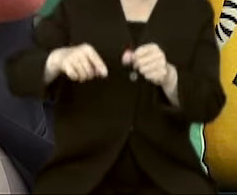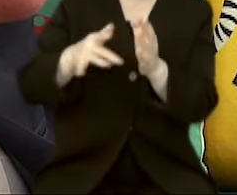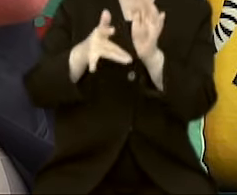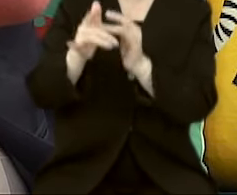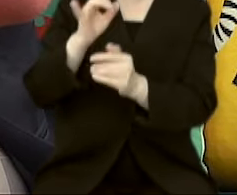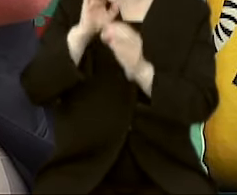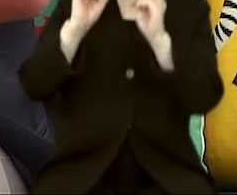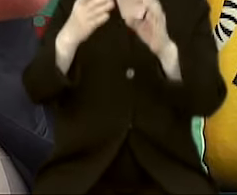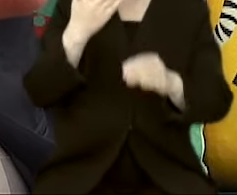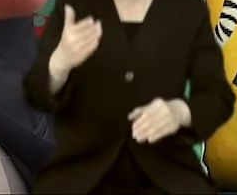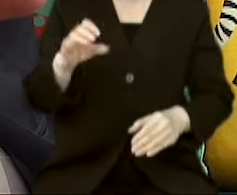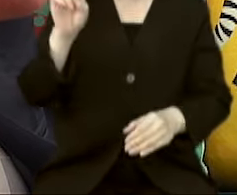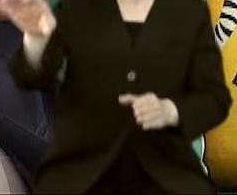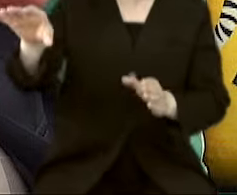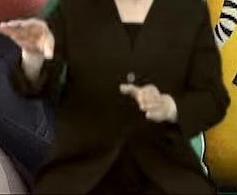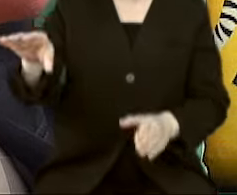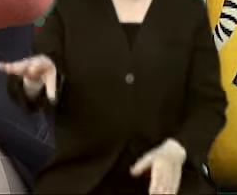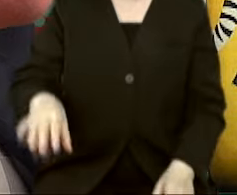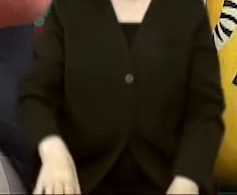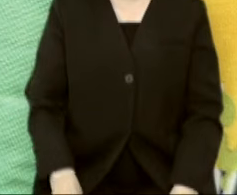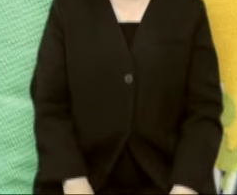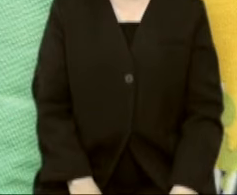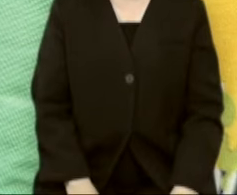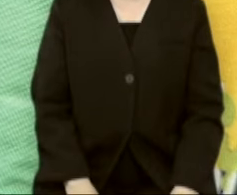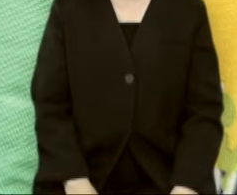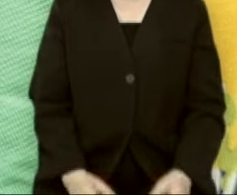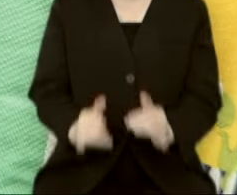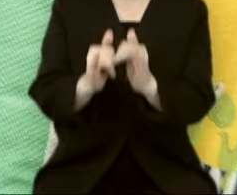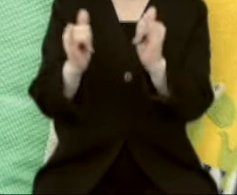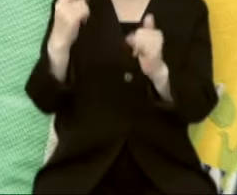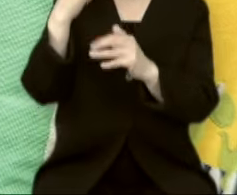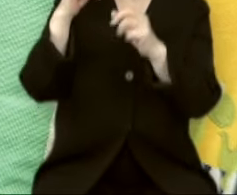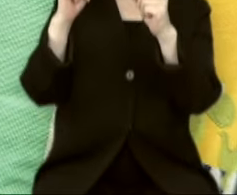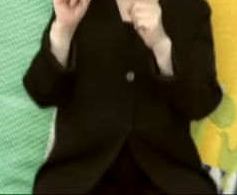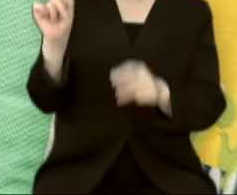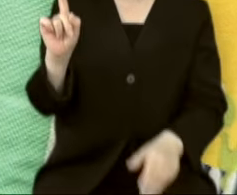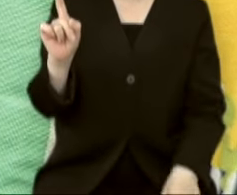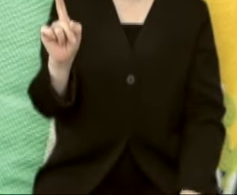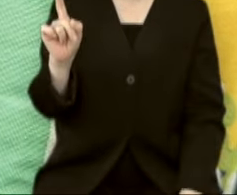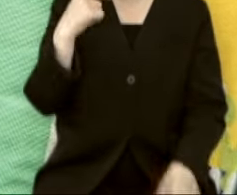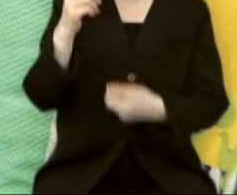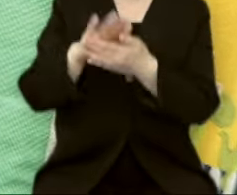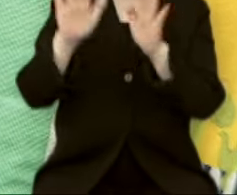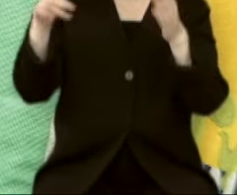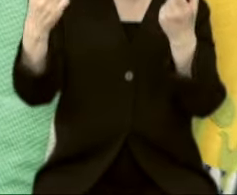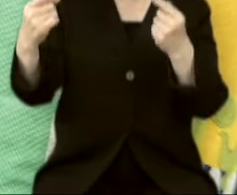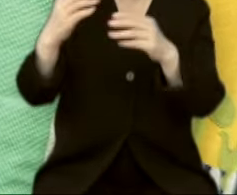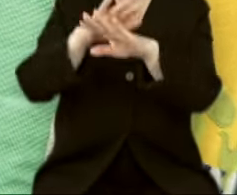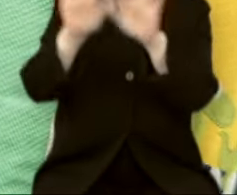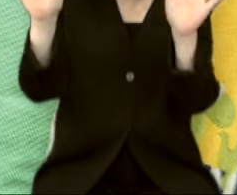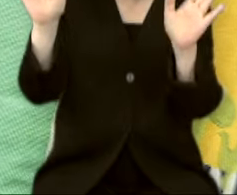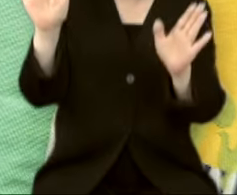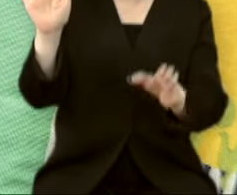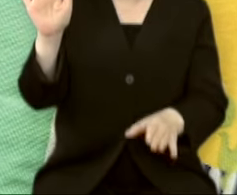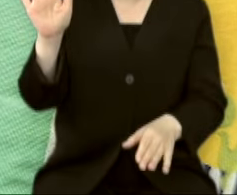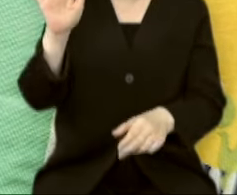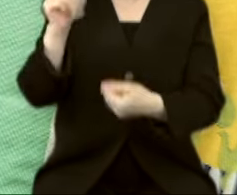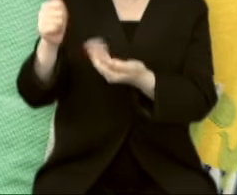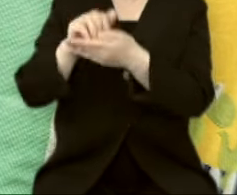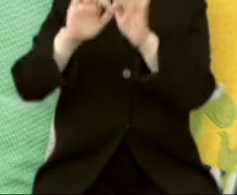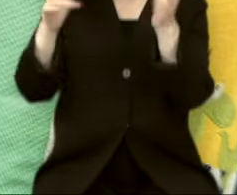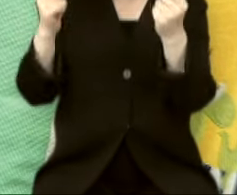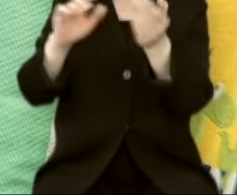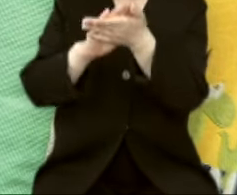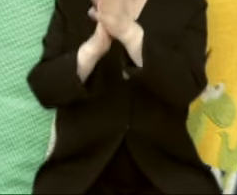전할 수는 없습니다. 네. 라고 이야기를 딱 하자마자 이 사람의 얼굴 표정이 천사처럼 변했어요. 신기하다.